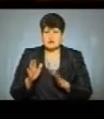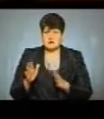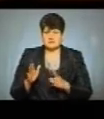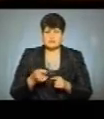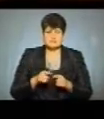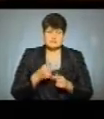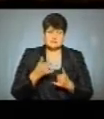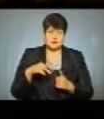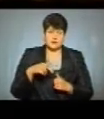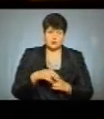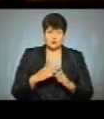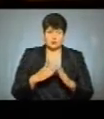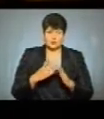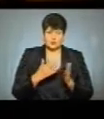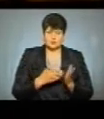оце зараз йду додому.